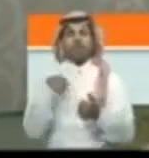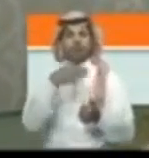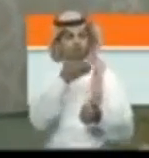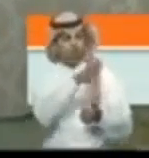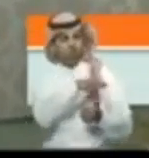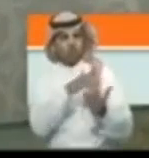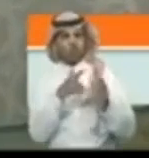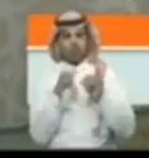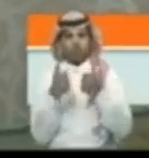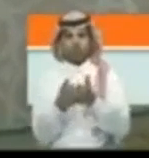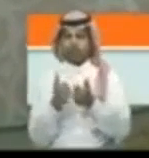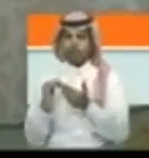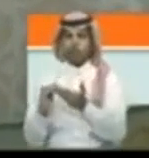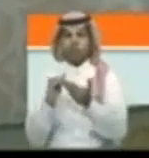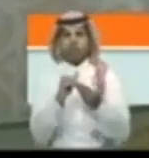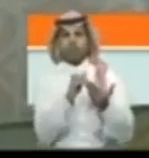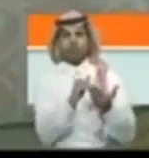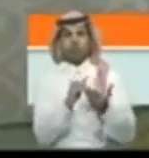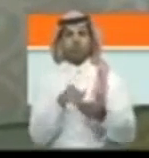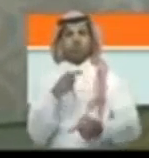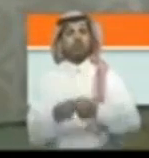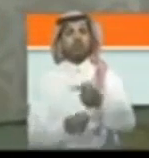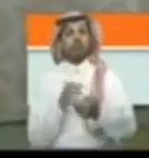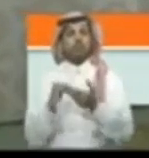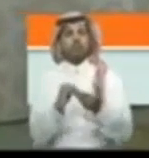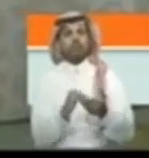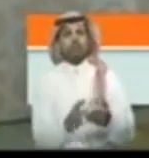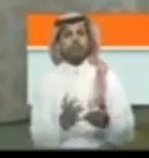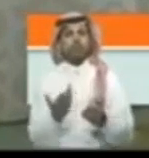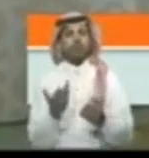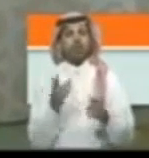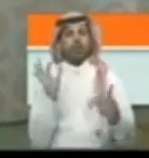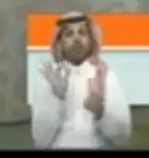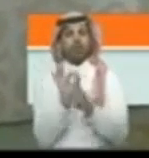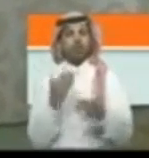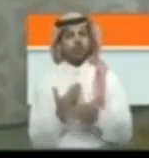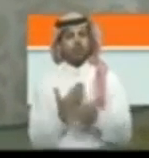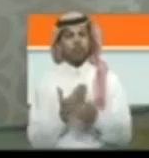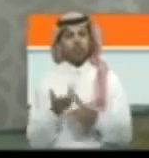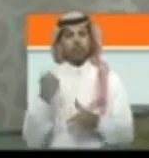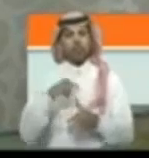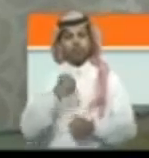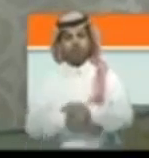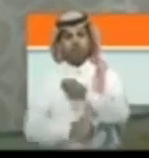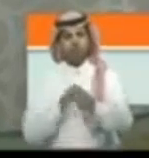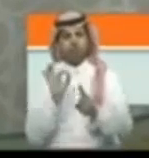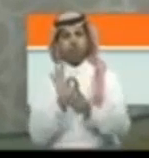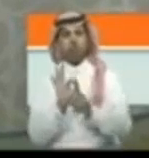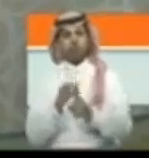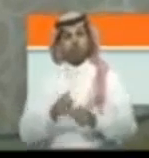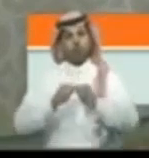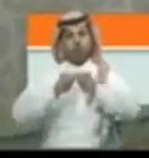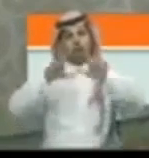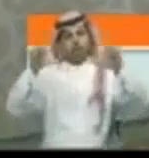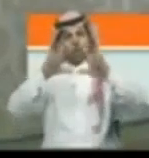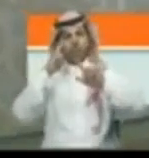الذي لم ينسوا حقيقة من هذه القيادة العظيمة، وهي إن دل يدل على أن هناك الصورة